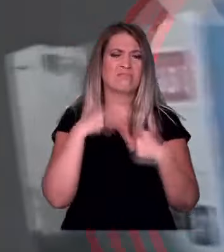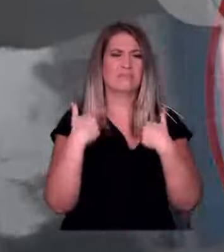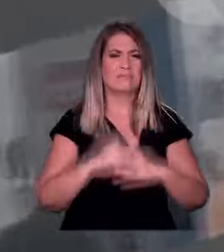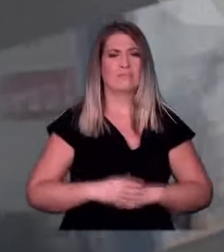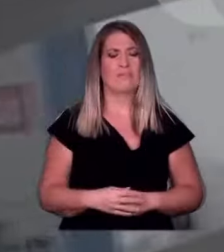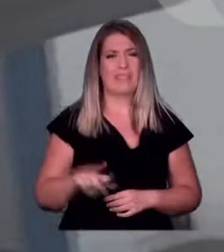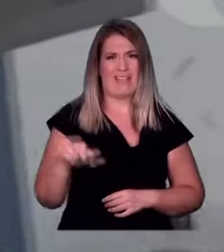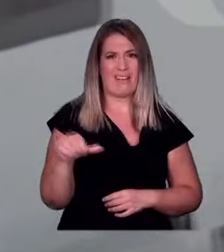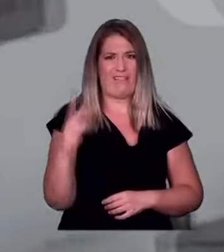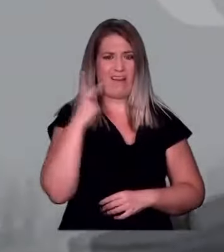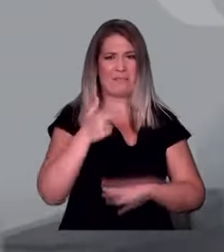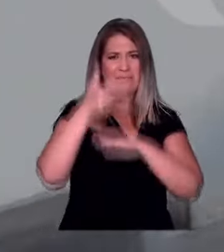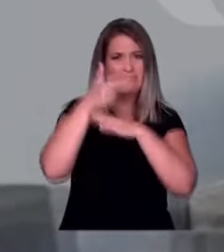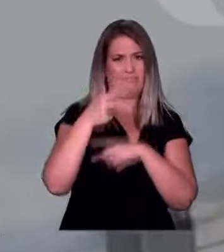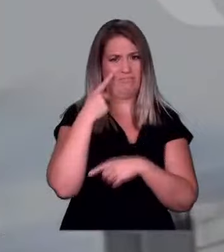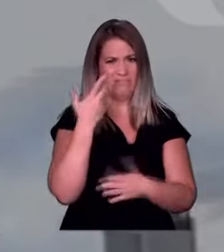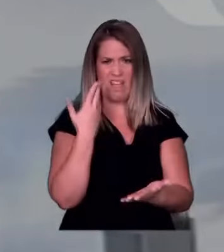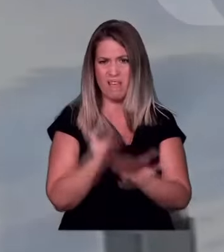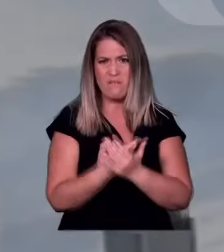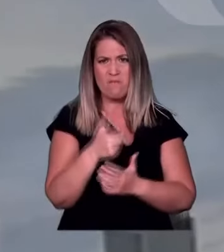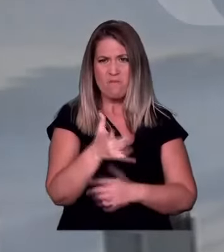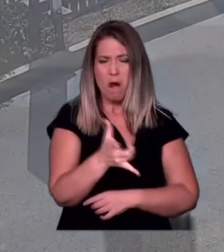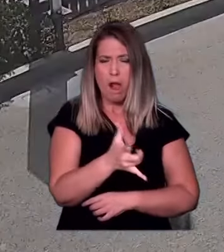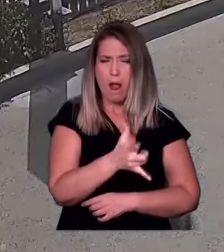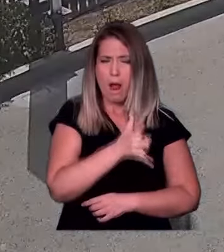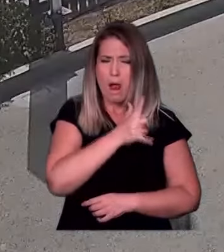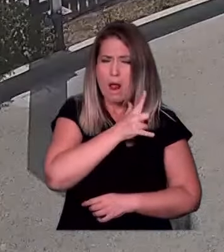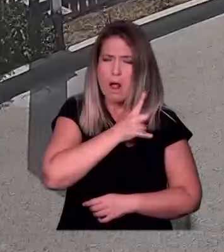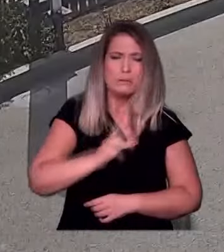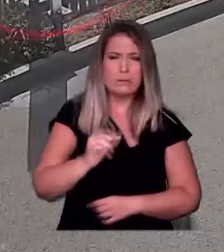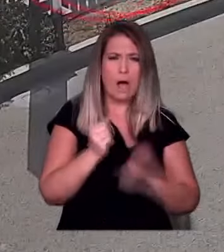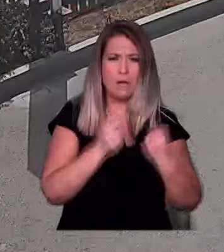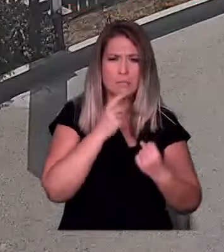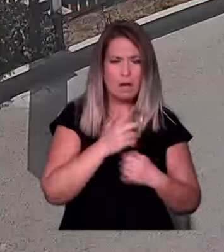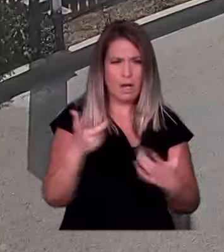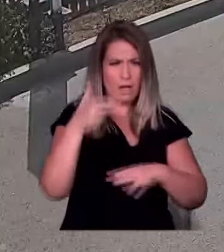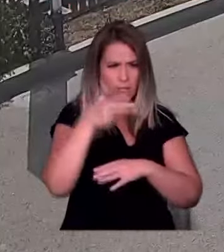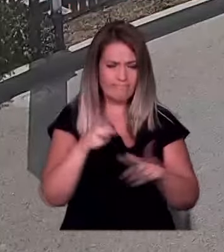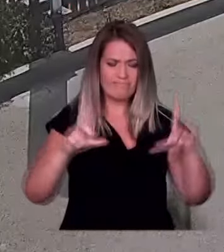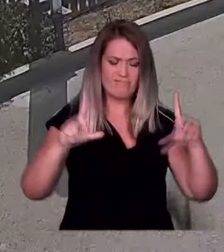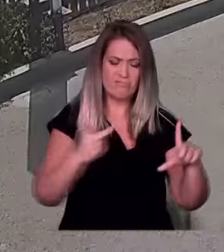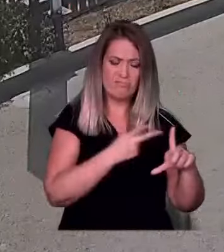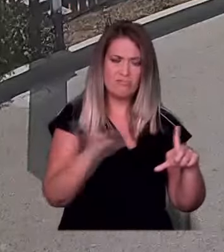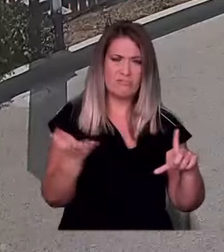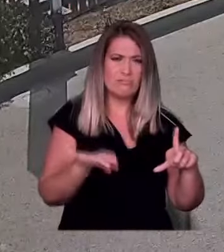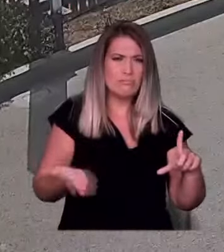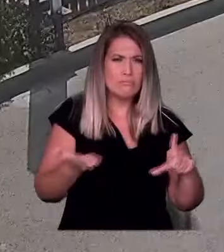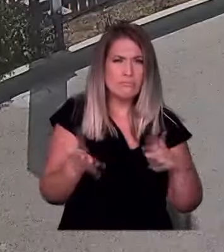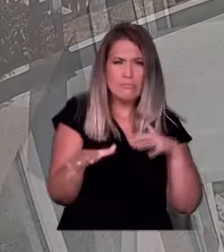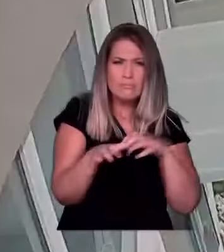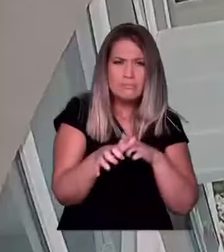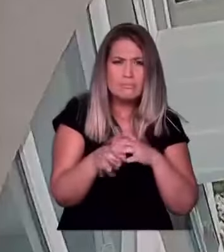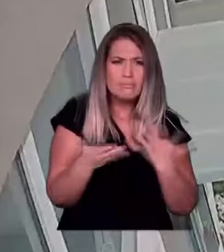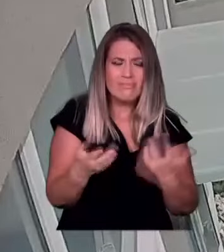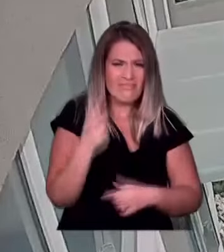από βενζινάδικο να καταγράφεται από κάμερες ασφαλείας καρέ-καρέ. Τα πλάνα με το αυτοκίνητο που προκάλεσε την τραγωδία να έχει αναπτύξει ταχύτητα άνω